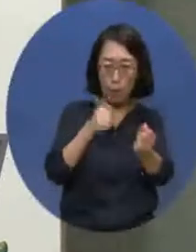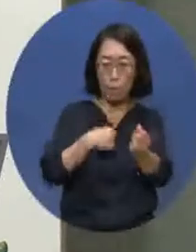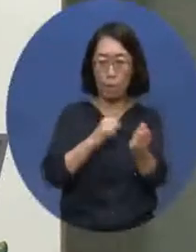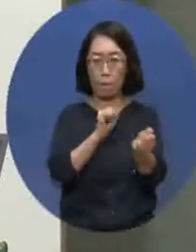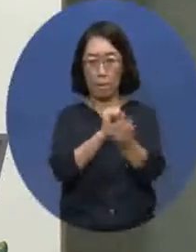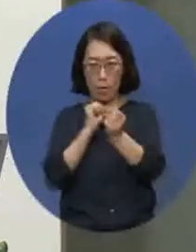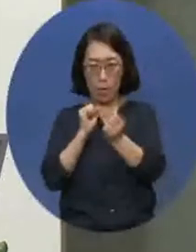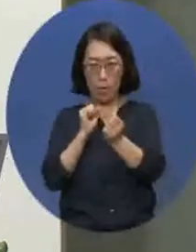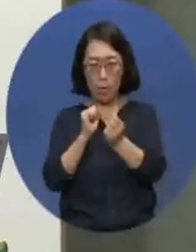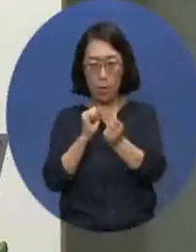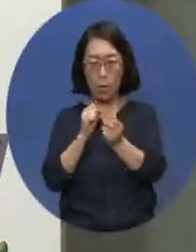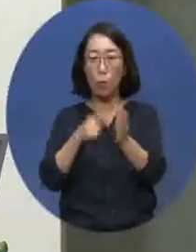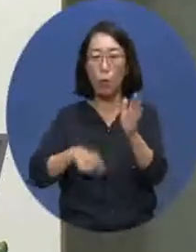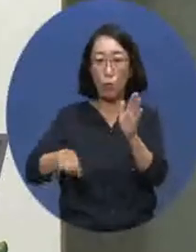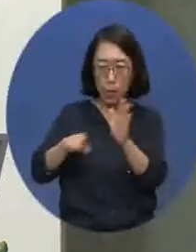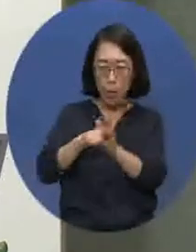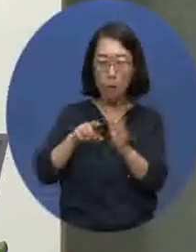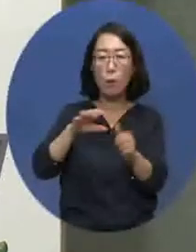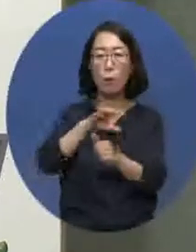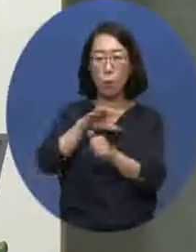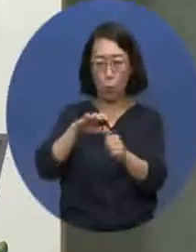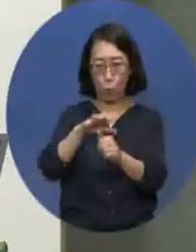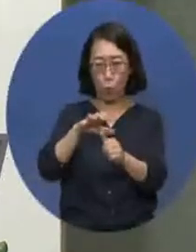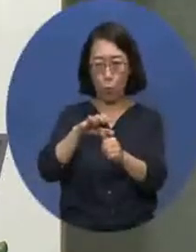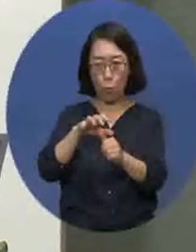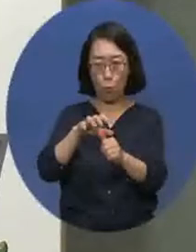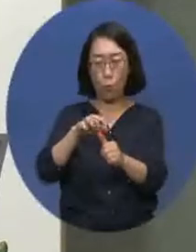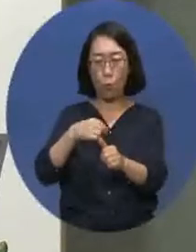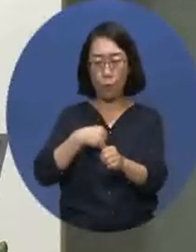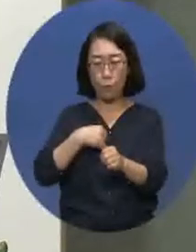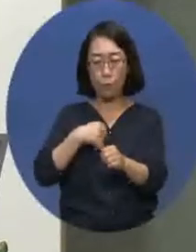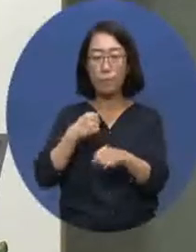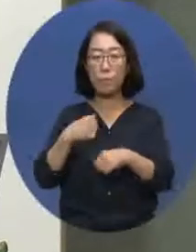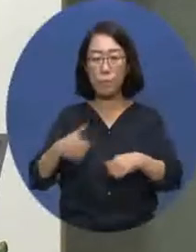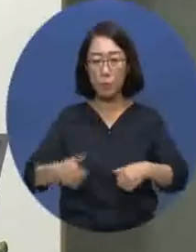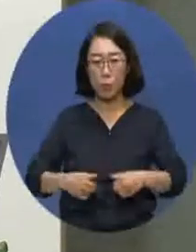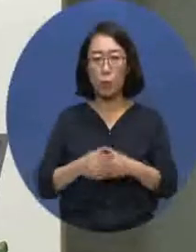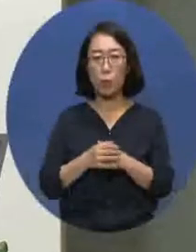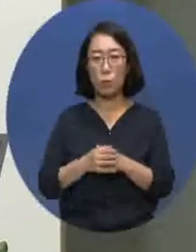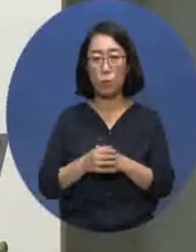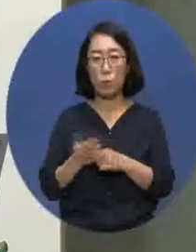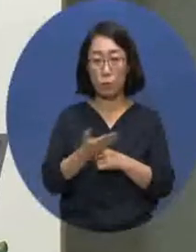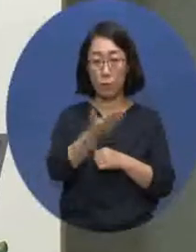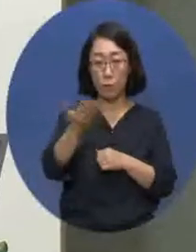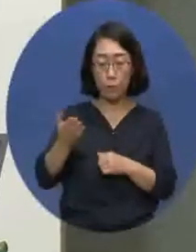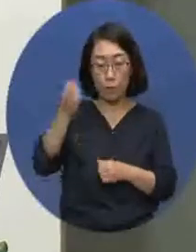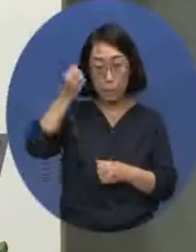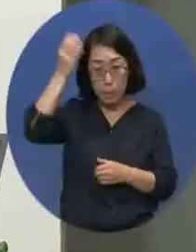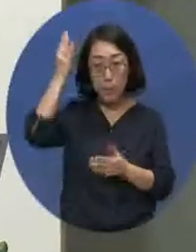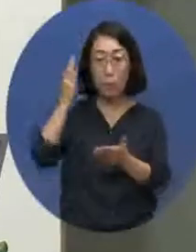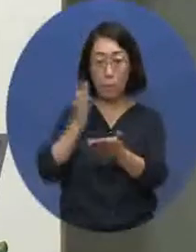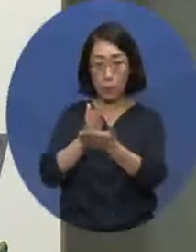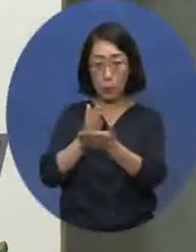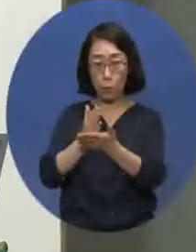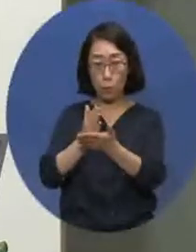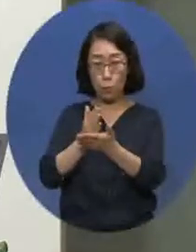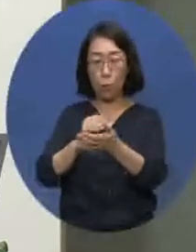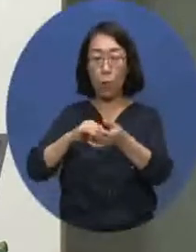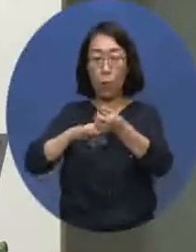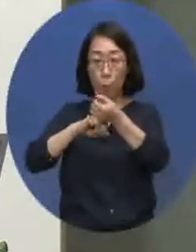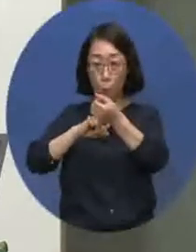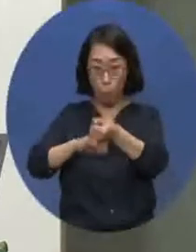나요 위한 작업입니다 방역 이러한 입니다 여러분들 이런 걸 잊지 마시고 꼭 지켜